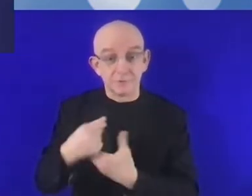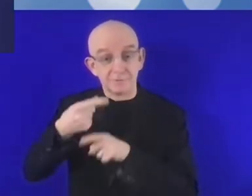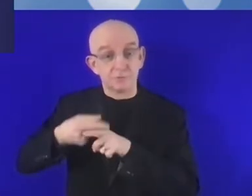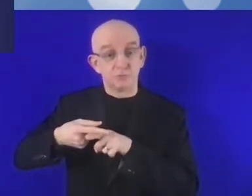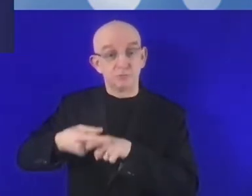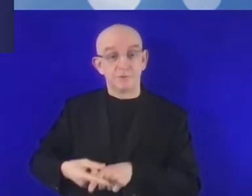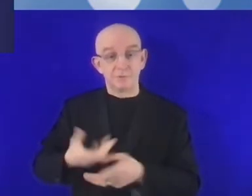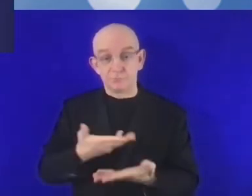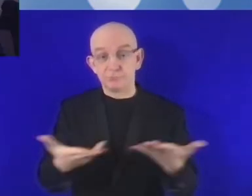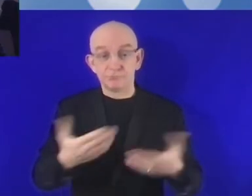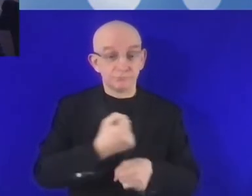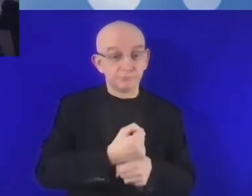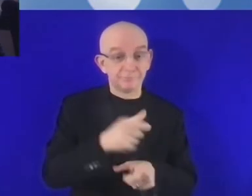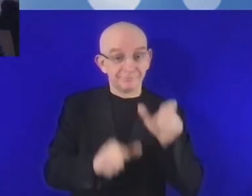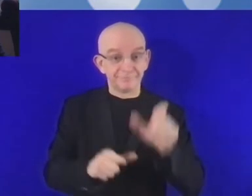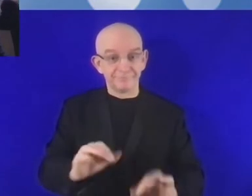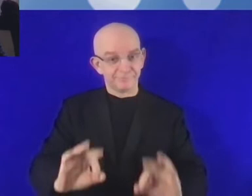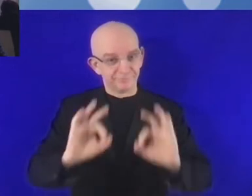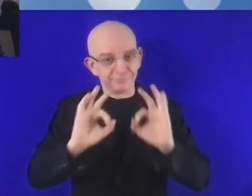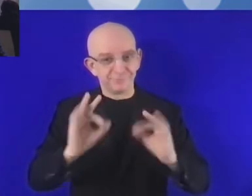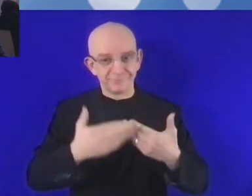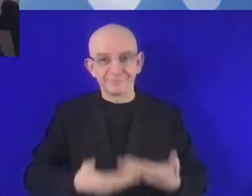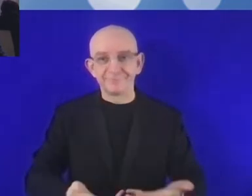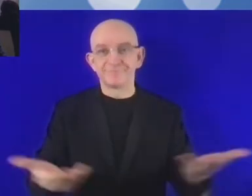برغباتكم وشكرا.